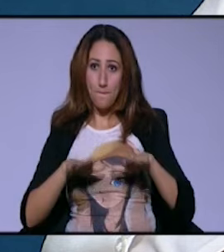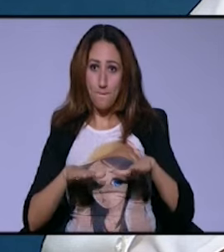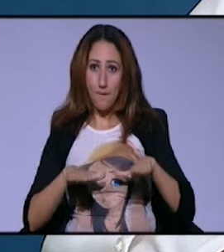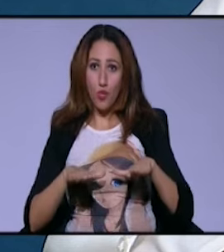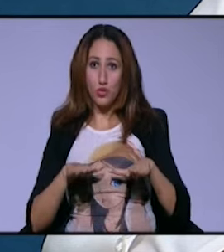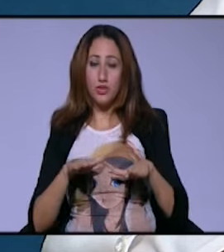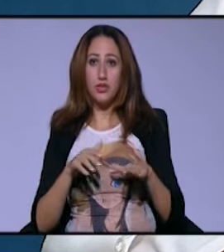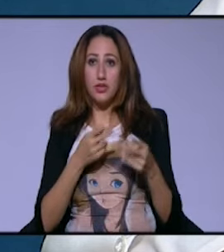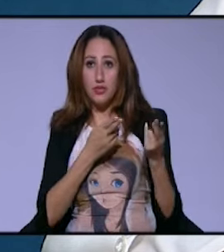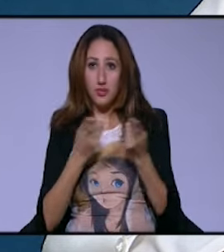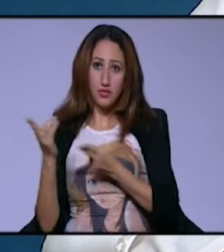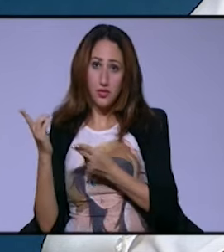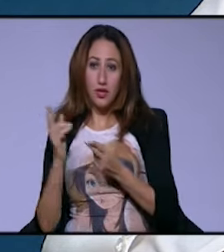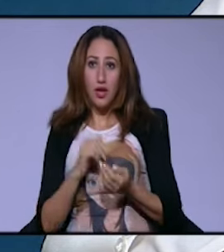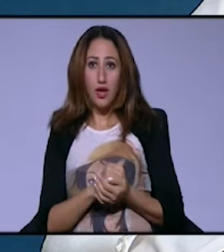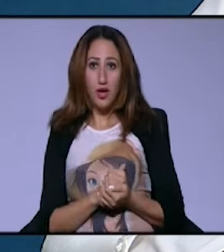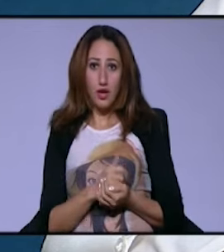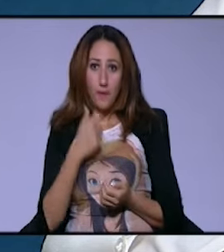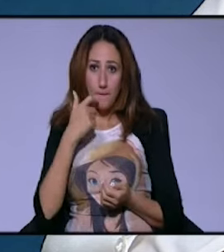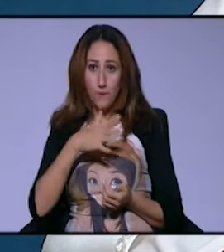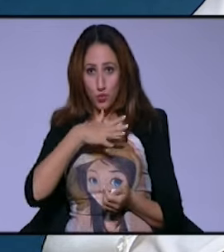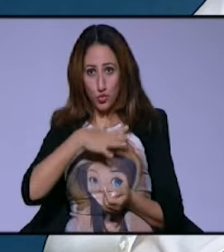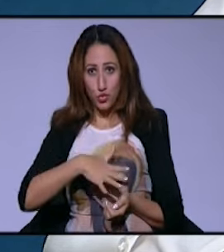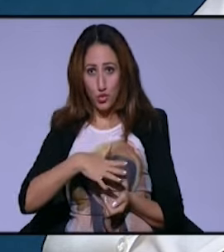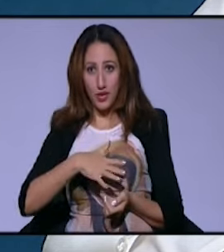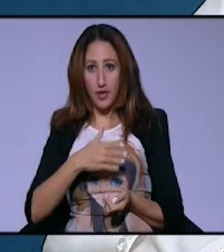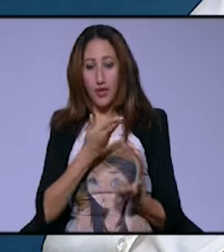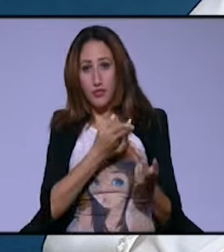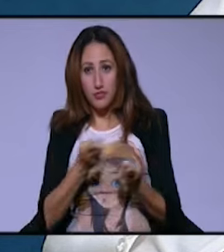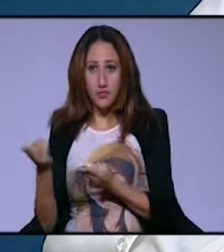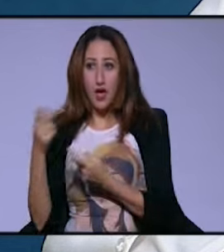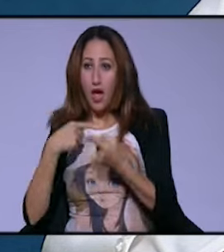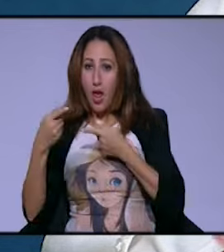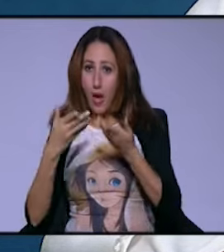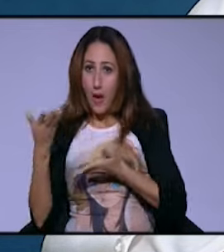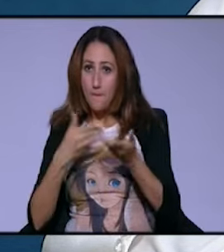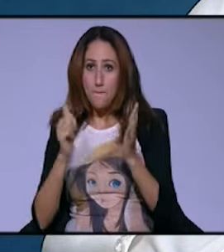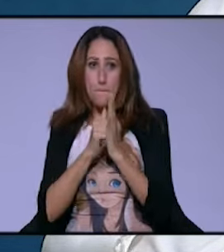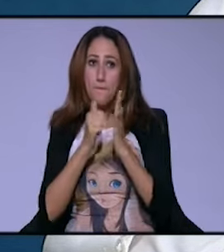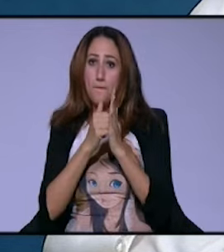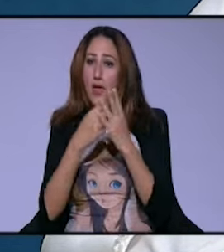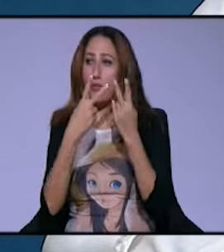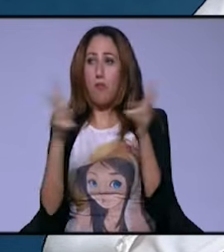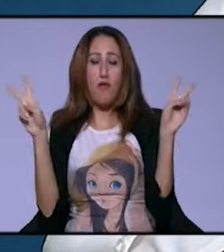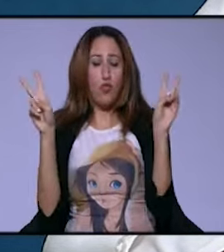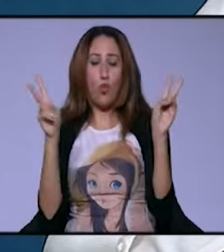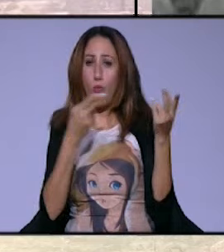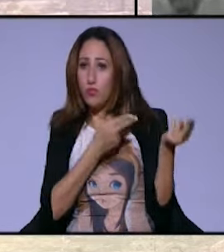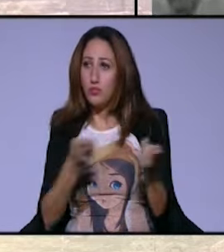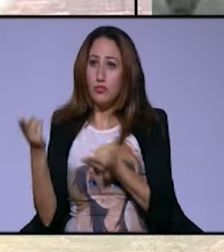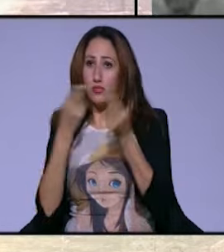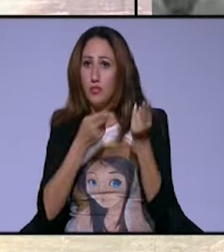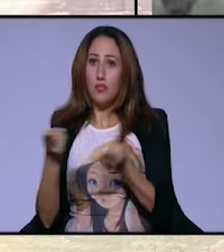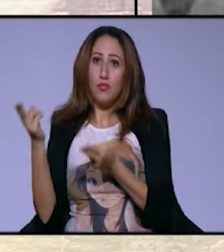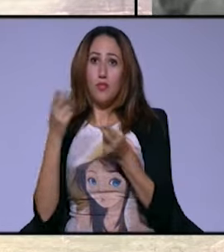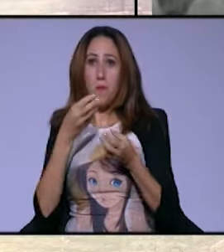طبعا وجود مولانا الشيخ عبد الفتاح، وعلشان البيت فعلا بيت مفتوح وفي يعني ضيافة وفي